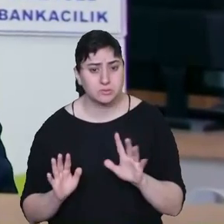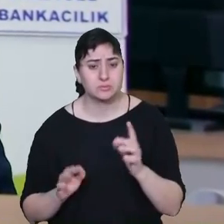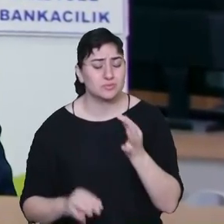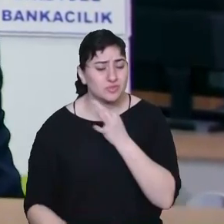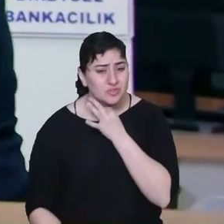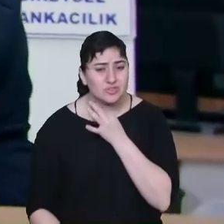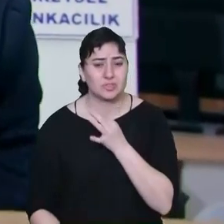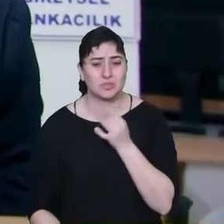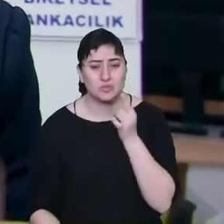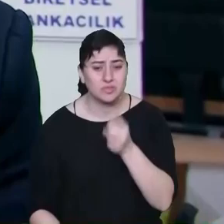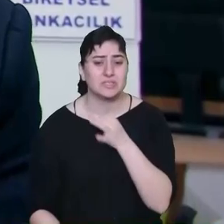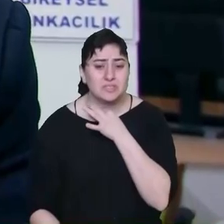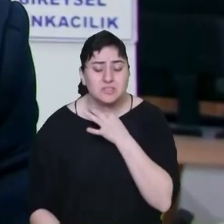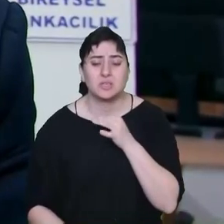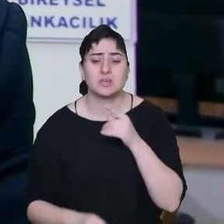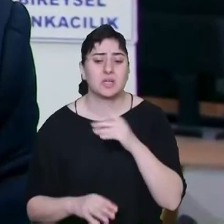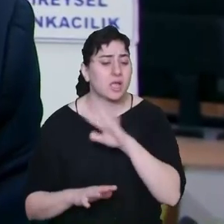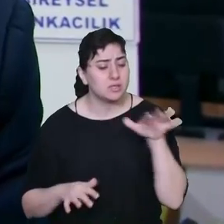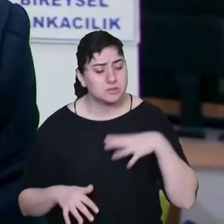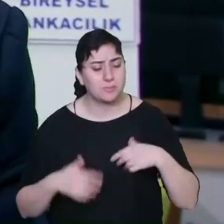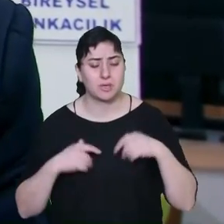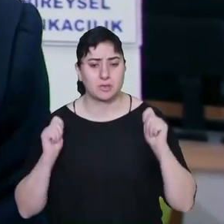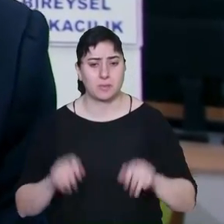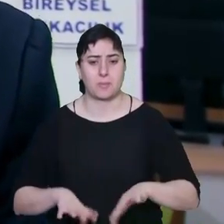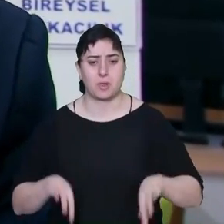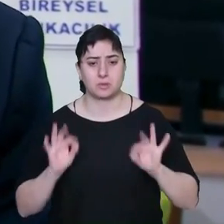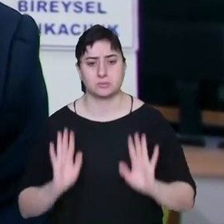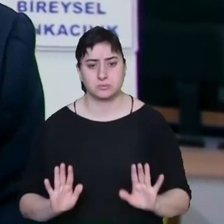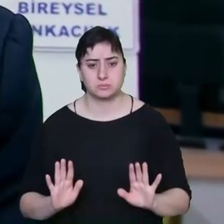Sizden rica ediyorum. Ne istiyorsanız her şeyi yapmaya hazırım.